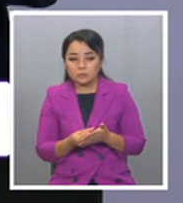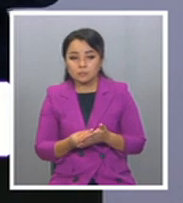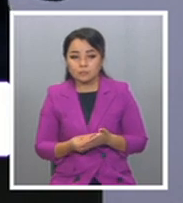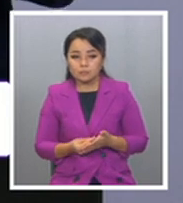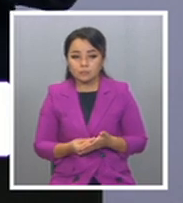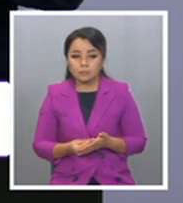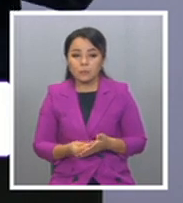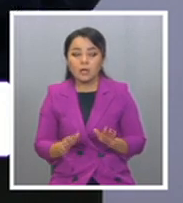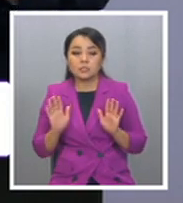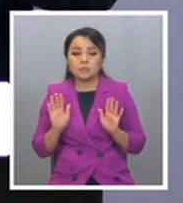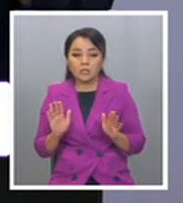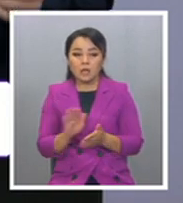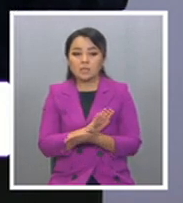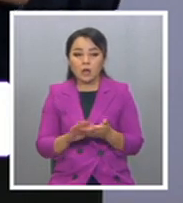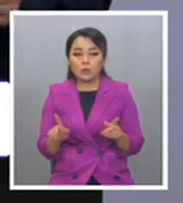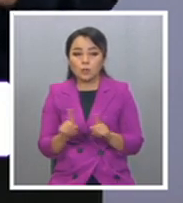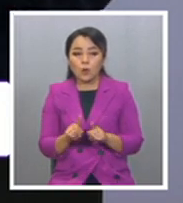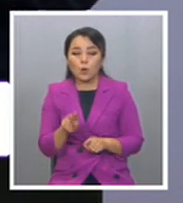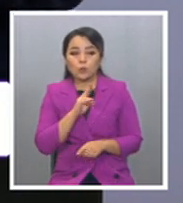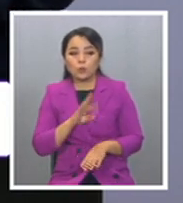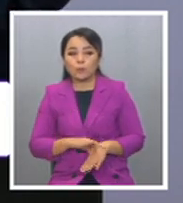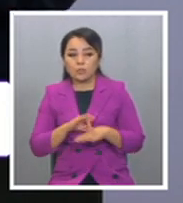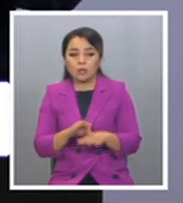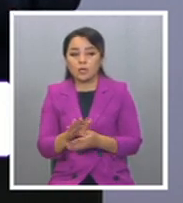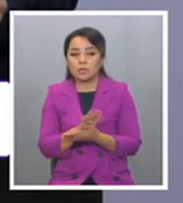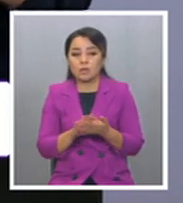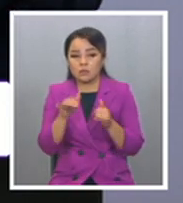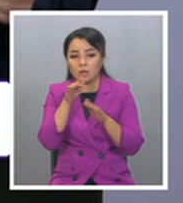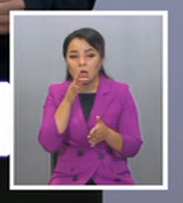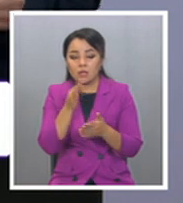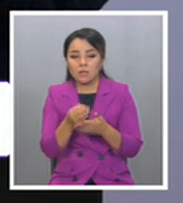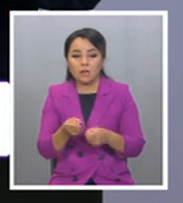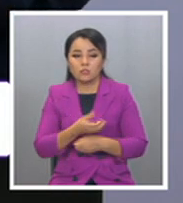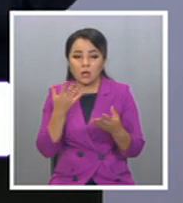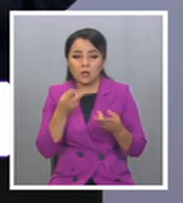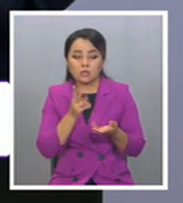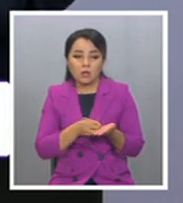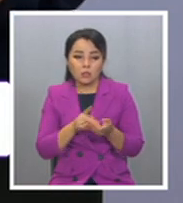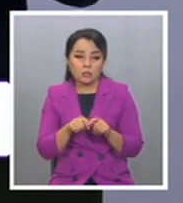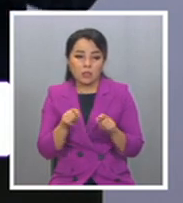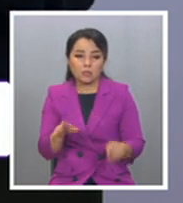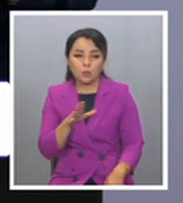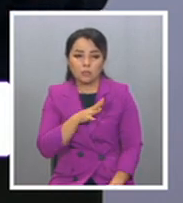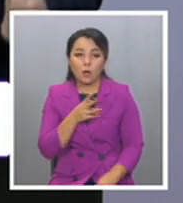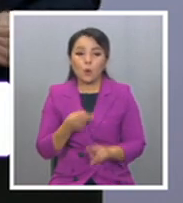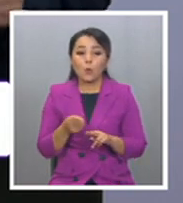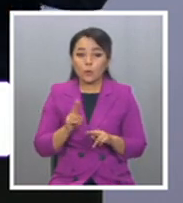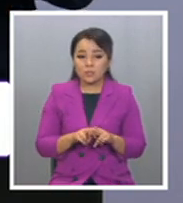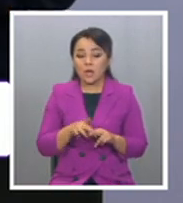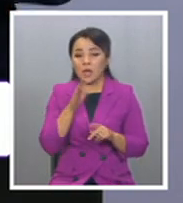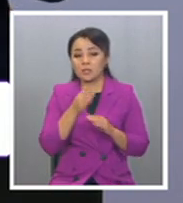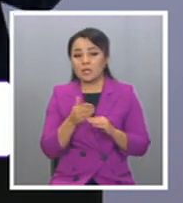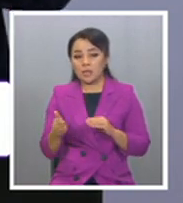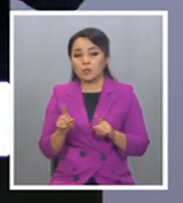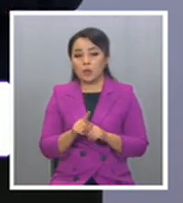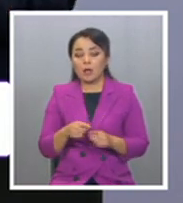экономиканың тек қана таза күйінде жұмыс істей алмайтындығы айқын көрініс тапты. Осы кезеңнен кейін